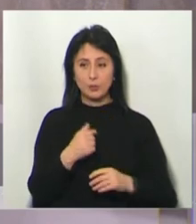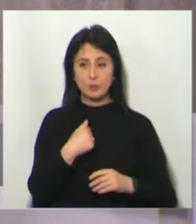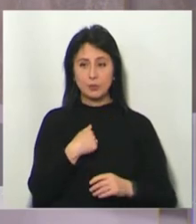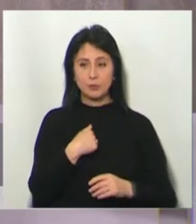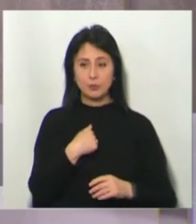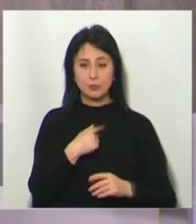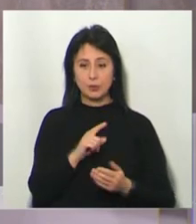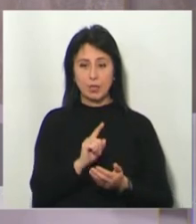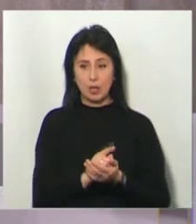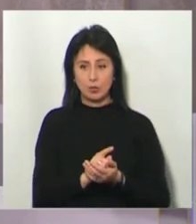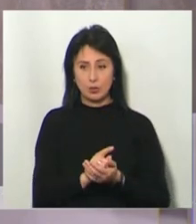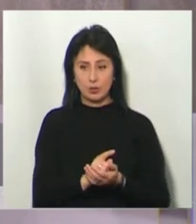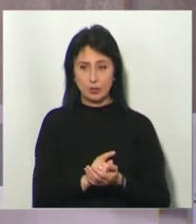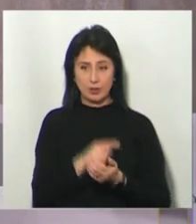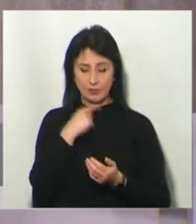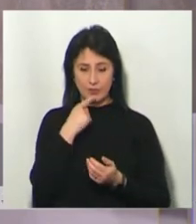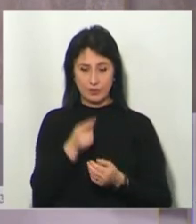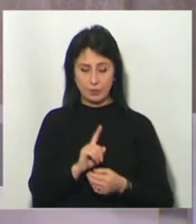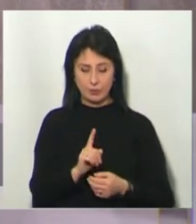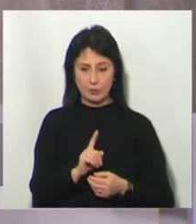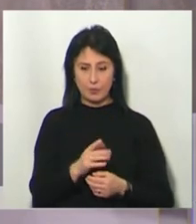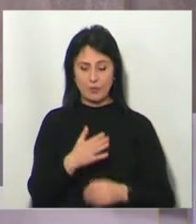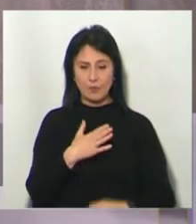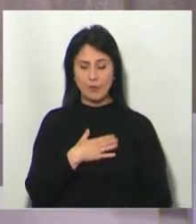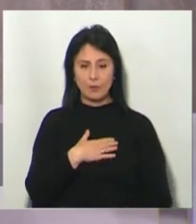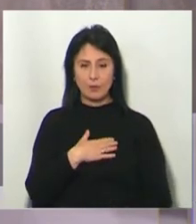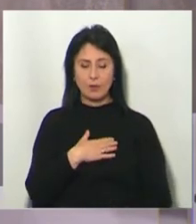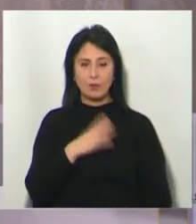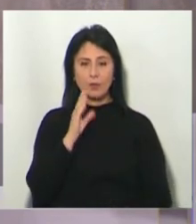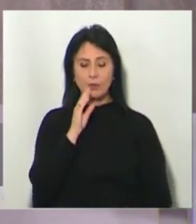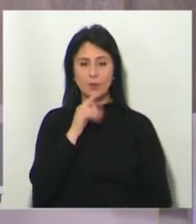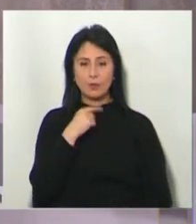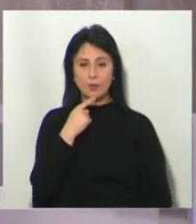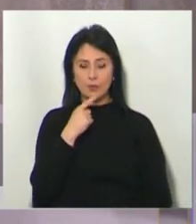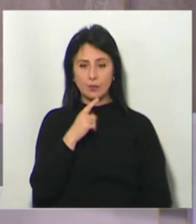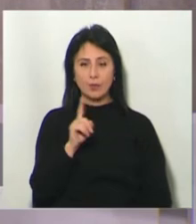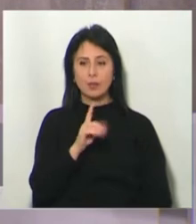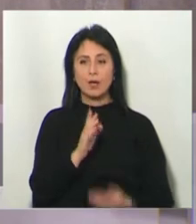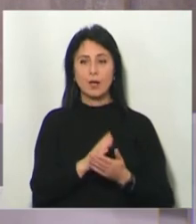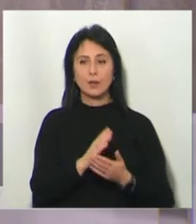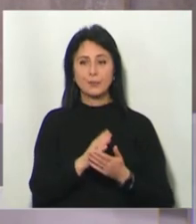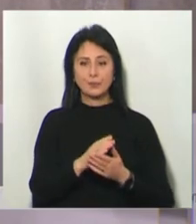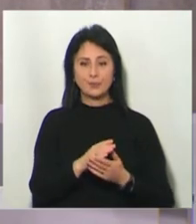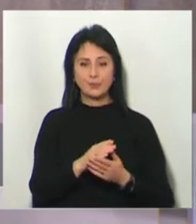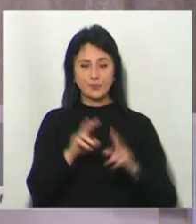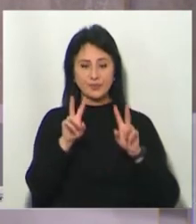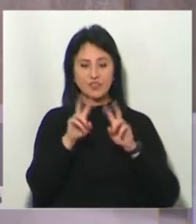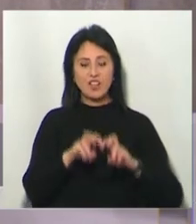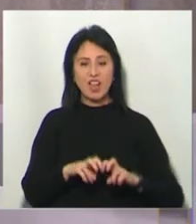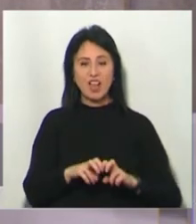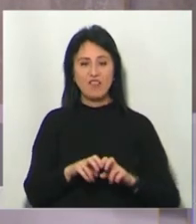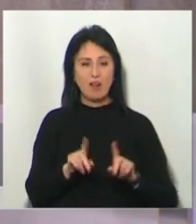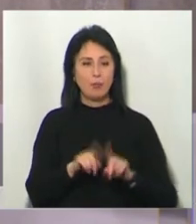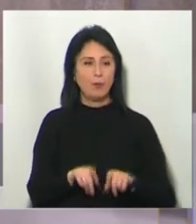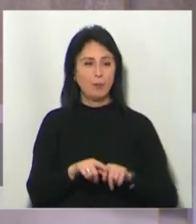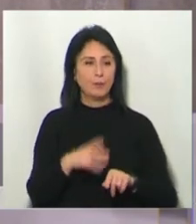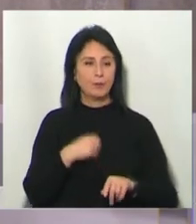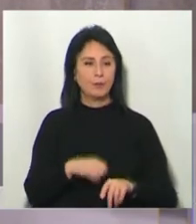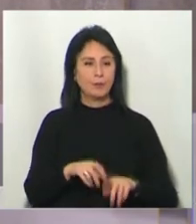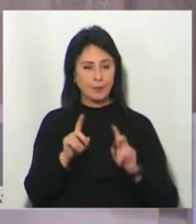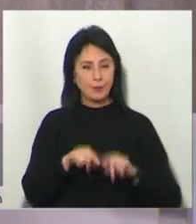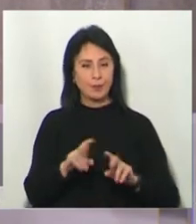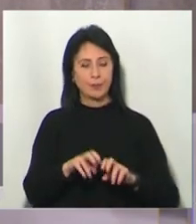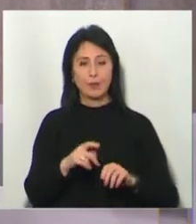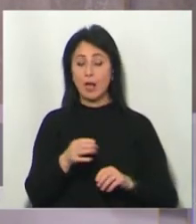მე აუცილებლად ვიტყვი, რომ ჩვენ როდესაც ვამბობთ რა არის რუტინული კვლევა,